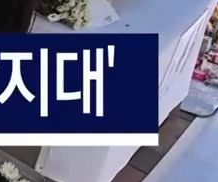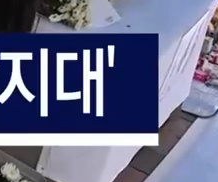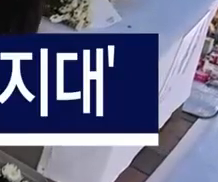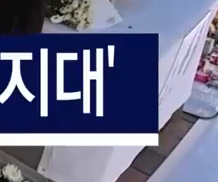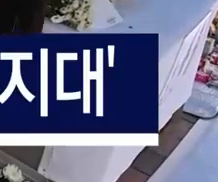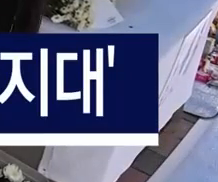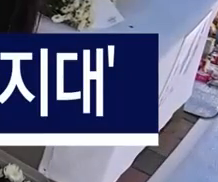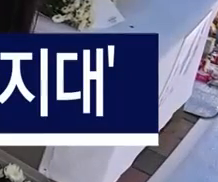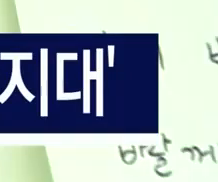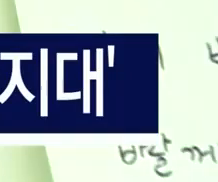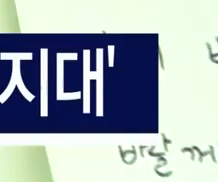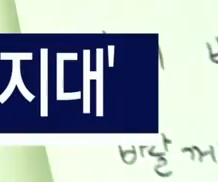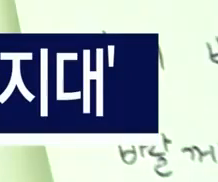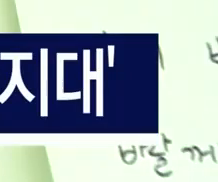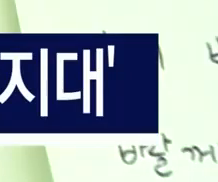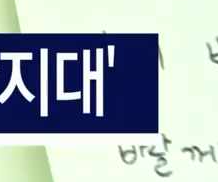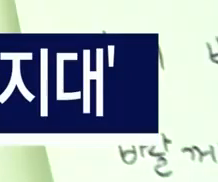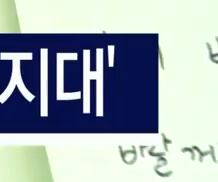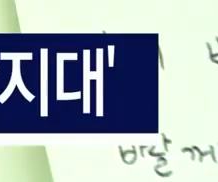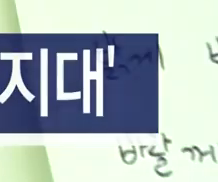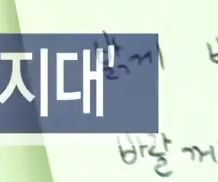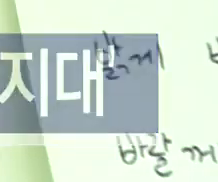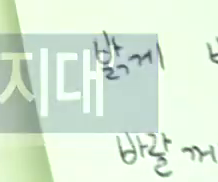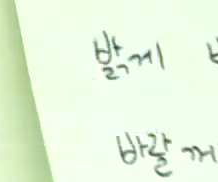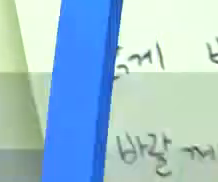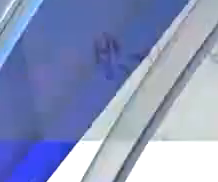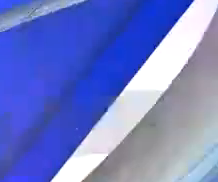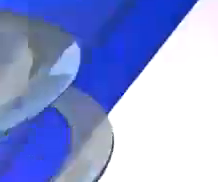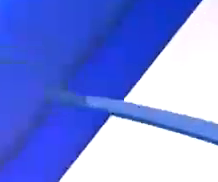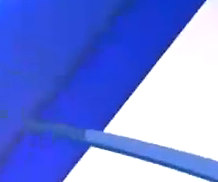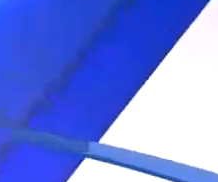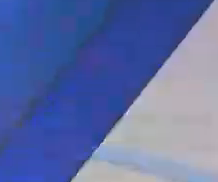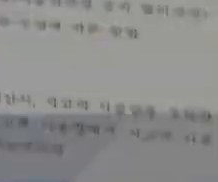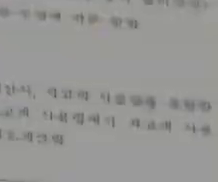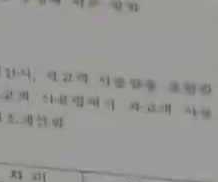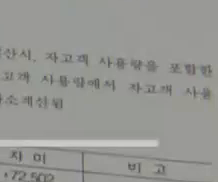아파트와 계약해 안전 의무 규정이 따로 없었습니다.